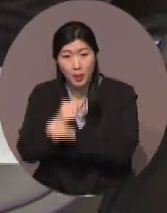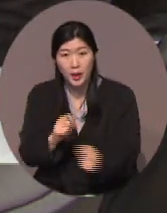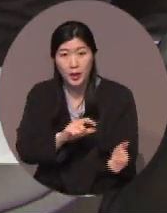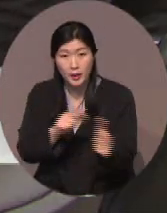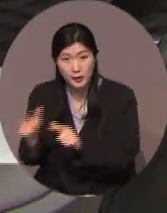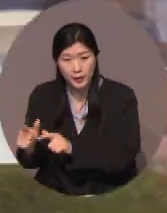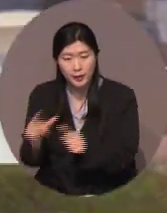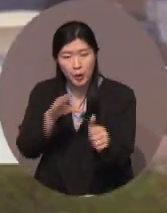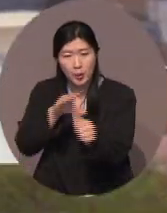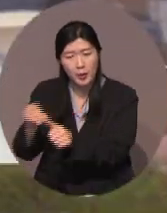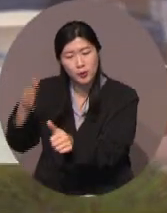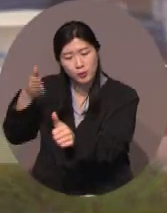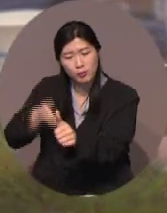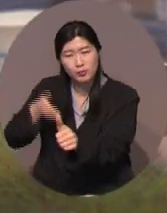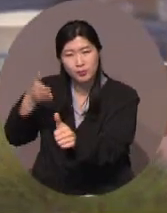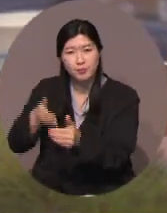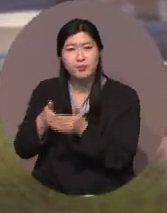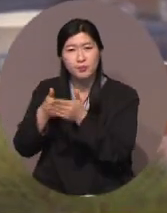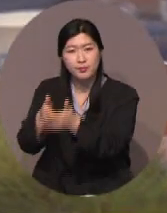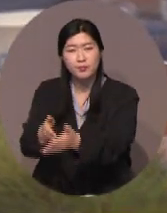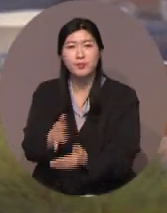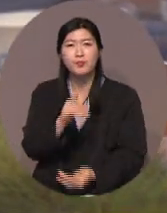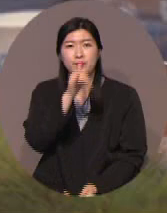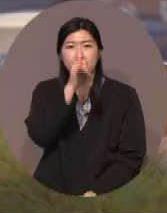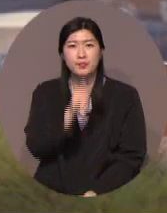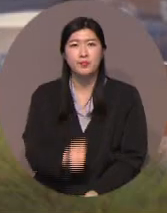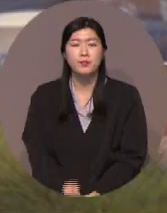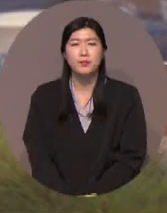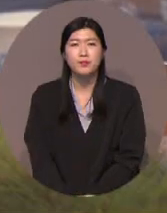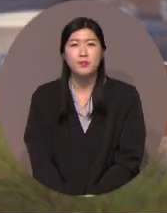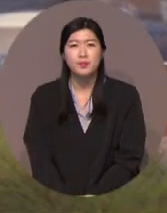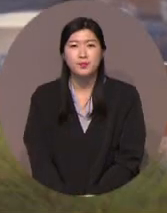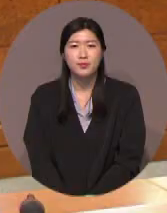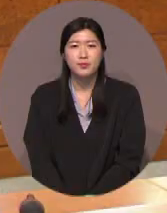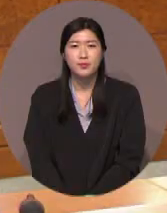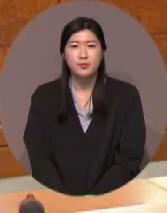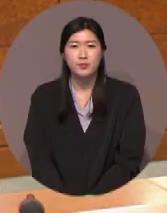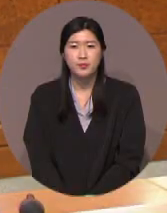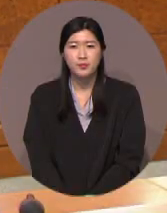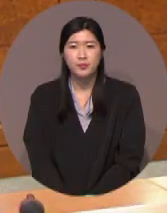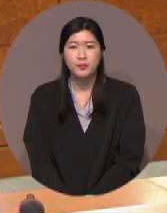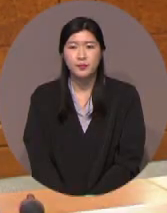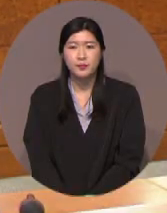현안들을 꼼꼼히 챙기는 뉴스를 더 많이 발굴보도 해줄 것을 당부했습니다